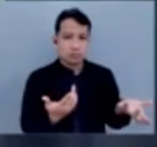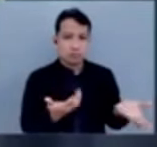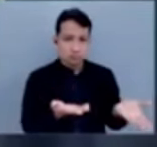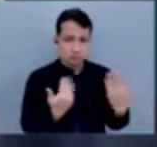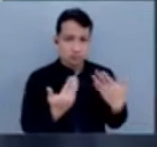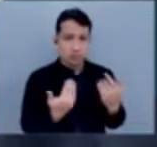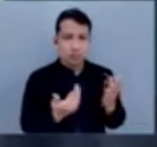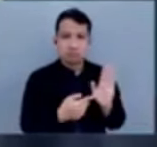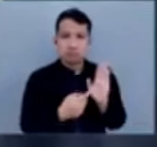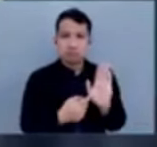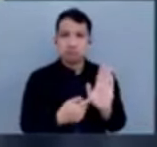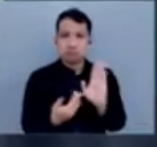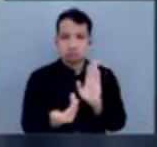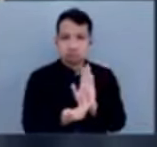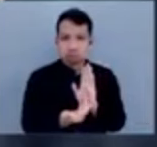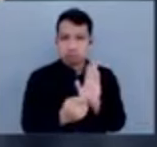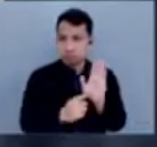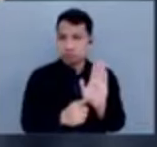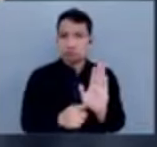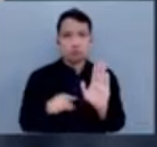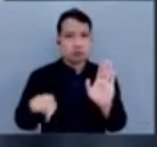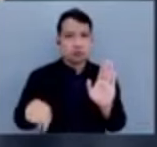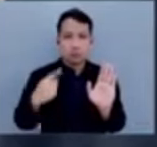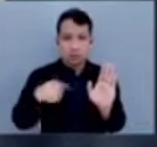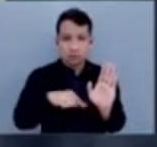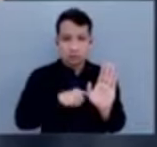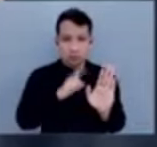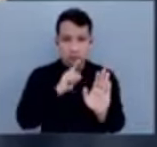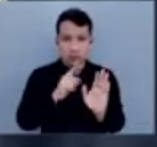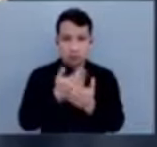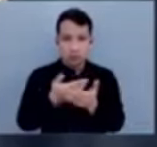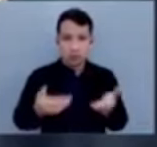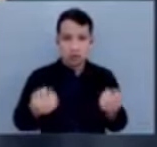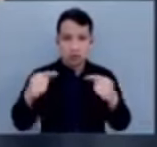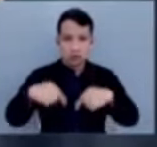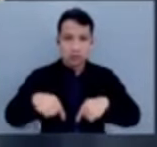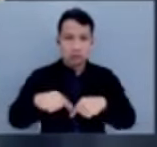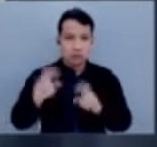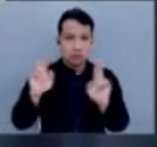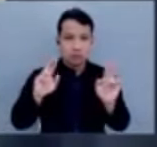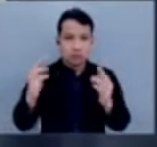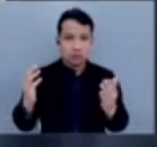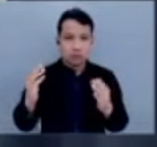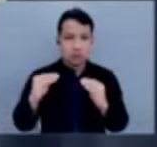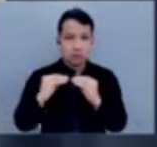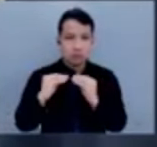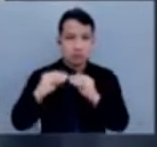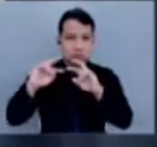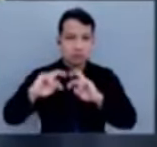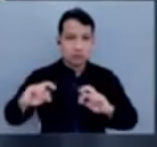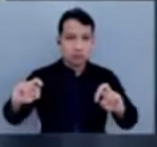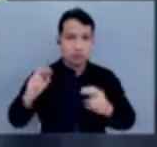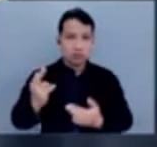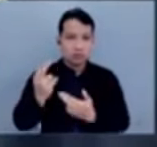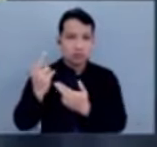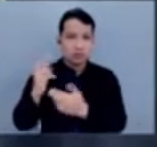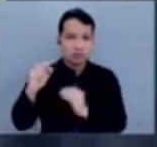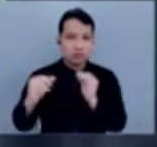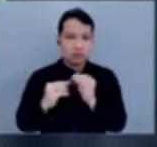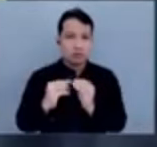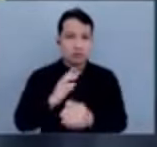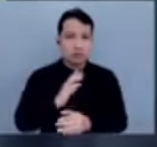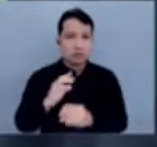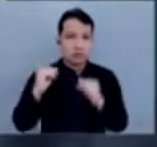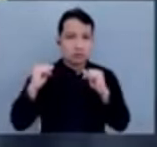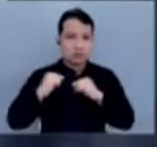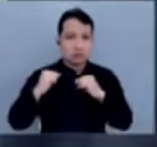nila, and then of course that would become material sa inaabangan ko pang investigasyon ng resolution ko on the gentleman's